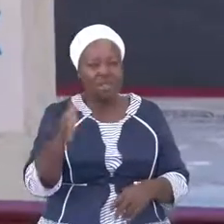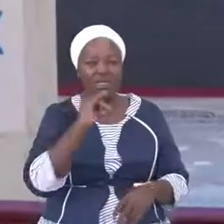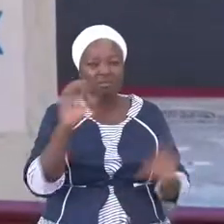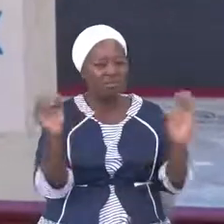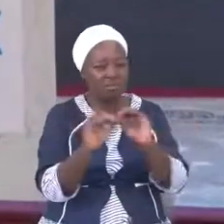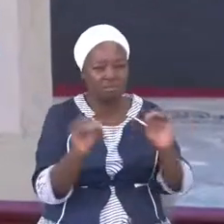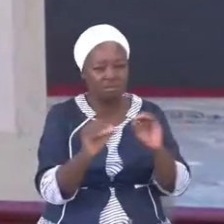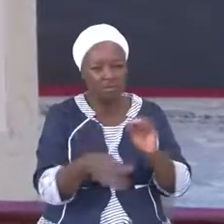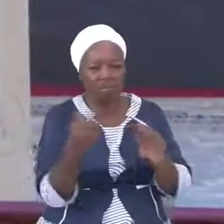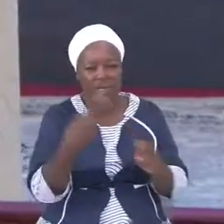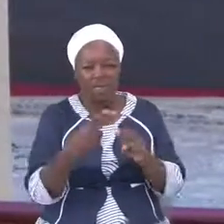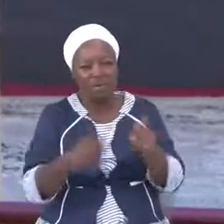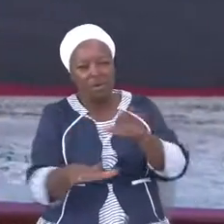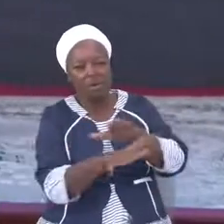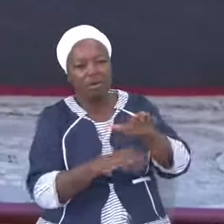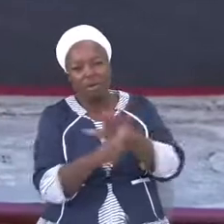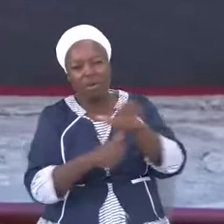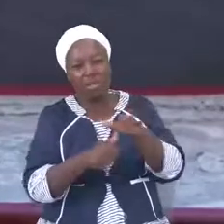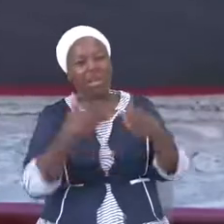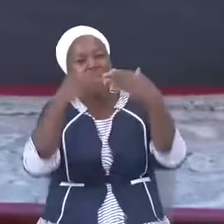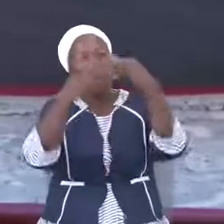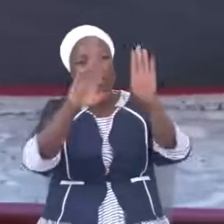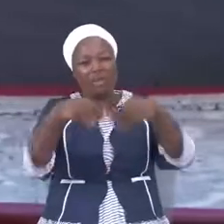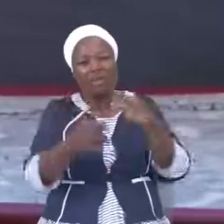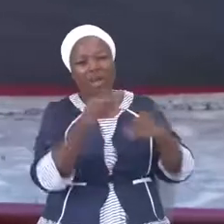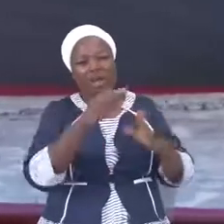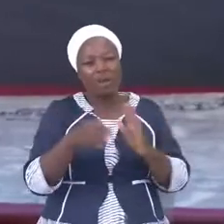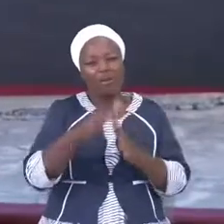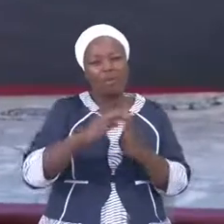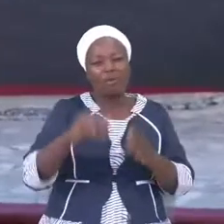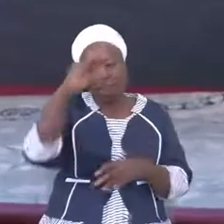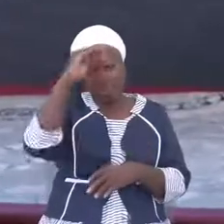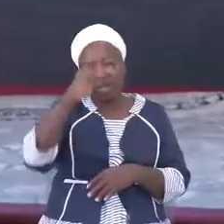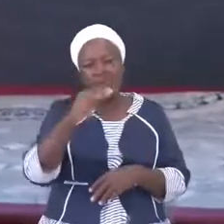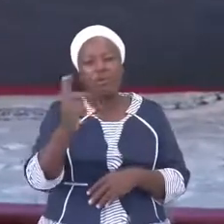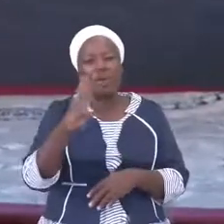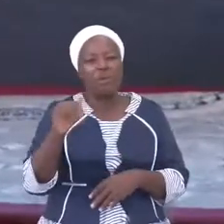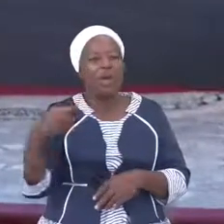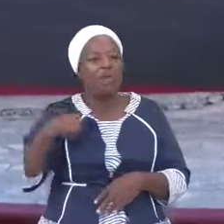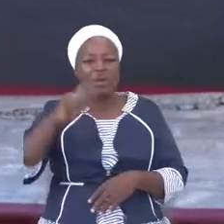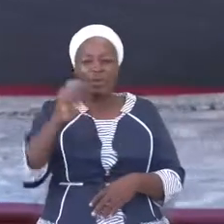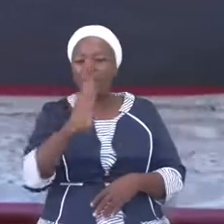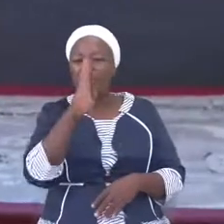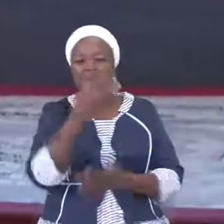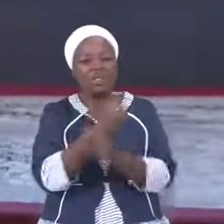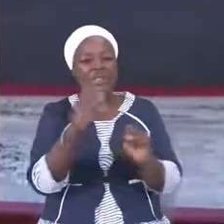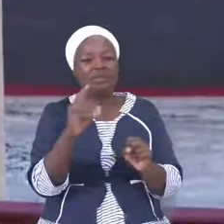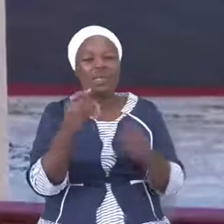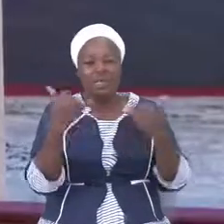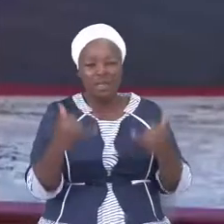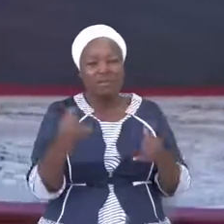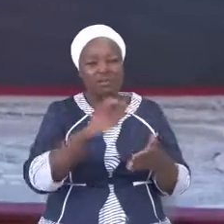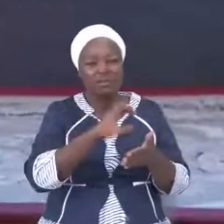le ciel aucun autre nom qui a été donné parmi les hommes par lequel nous devions